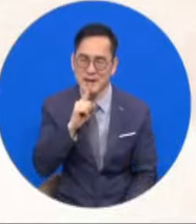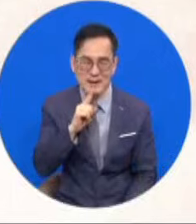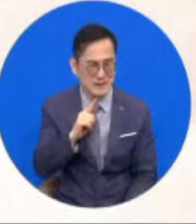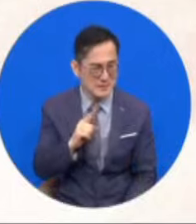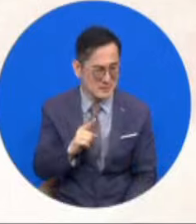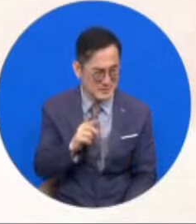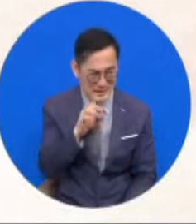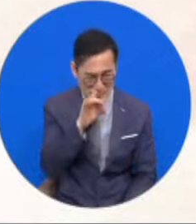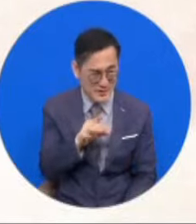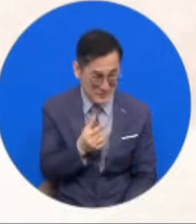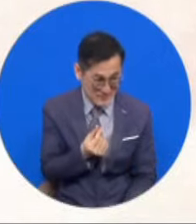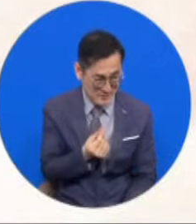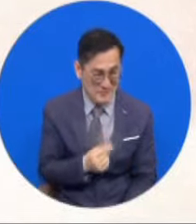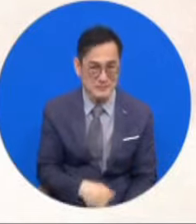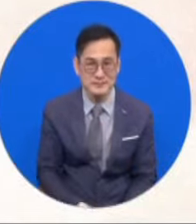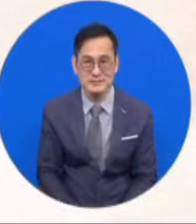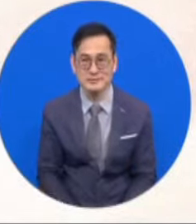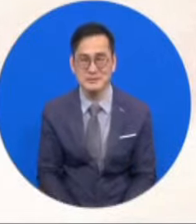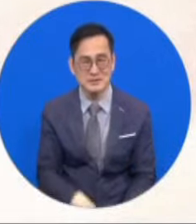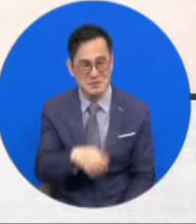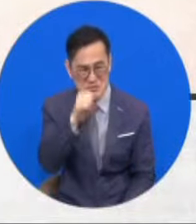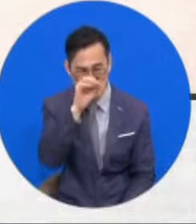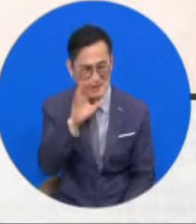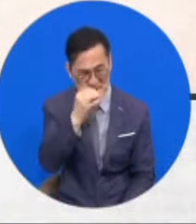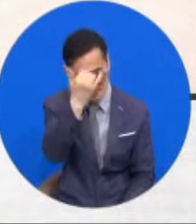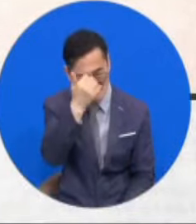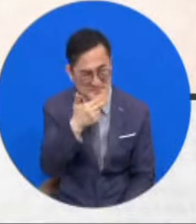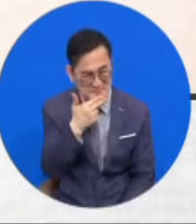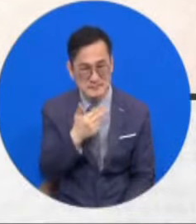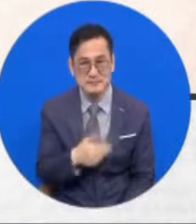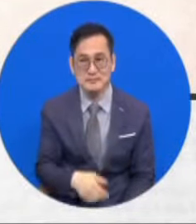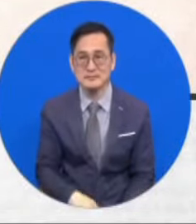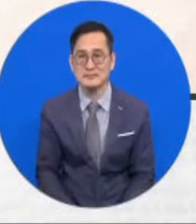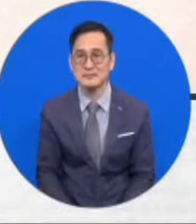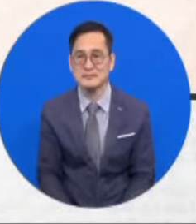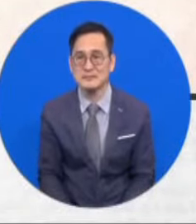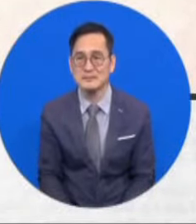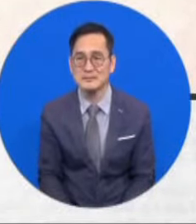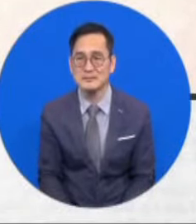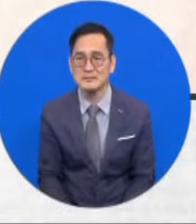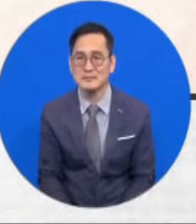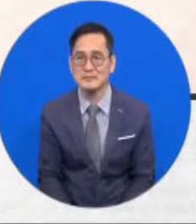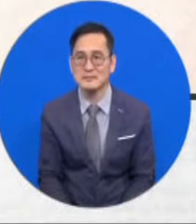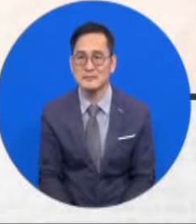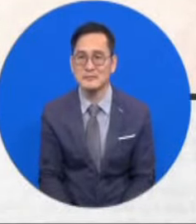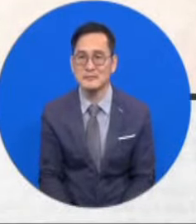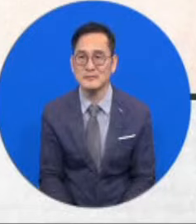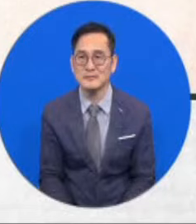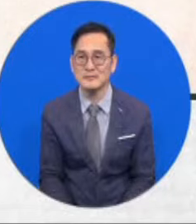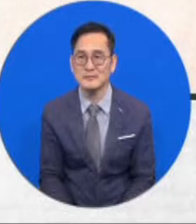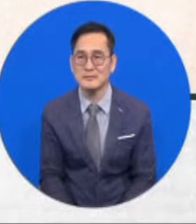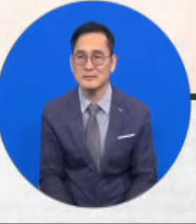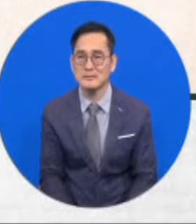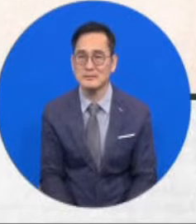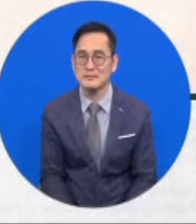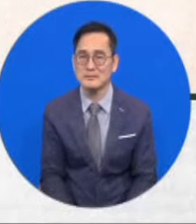이제 벤탄쿠르에게 진행자가 당신 유니폼 갖고 있는데 혹시 손흥민